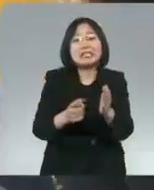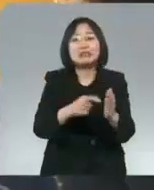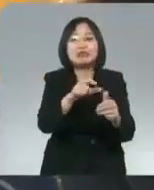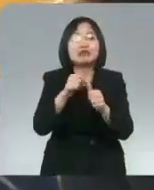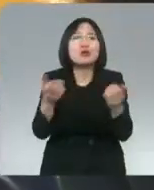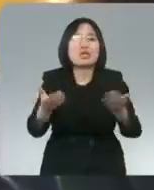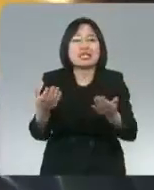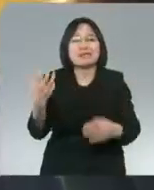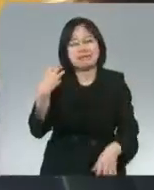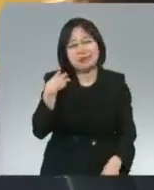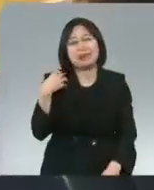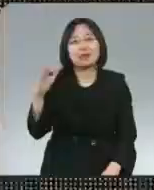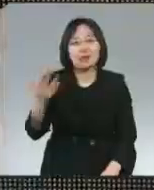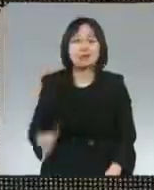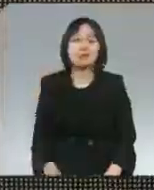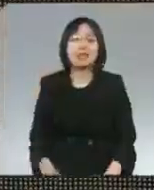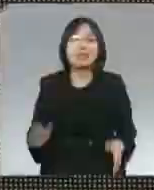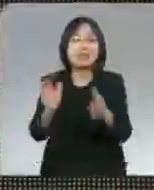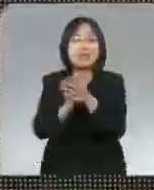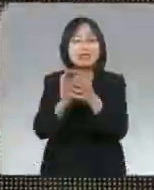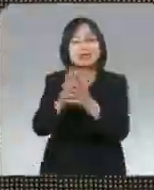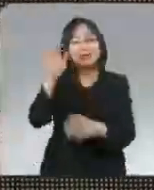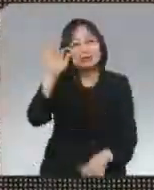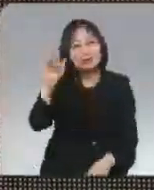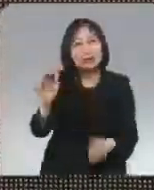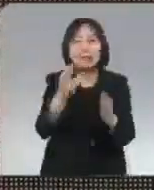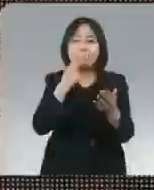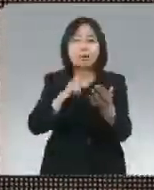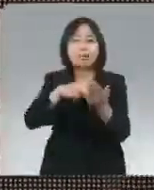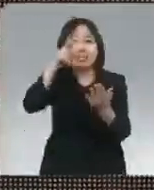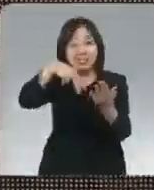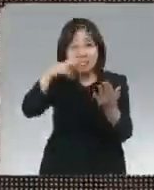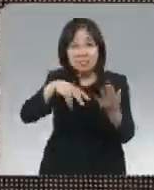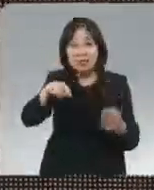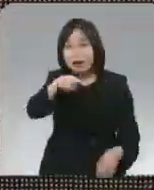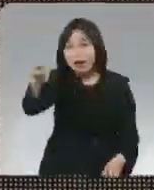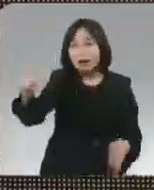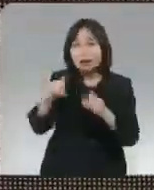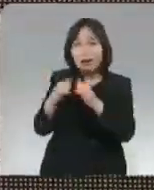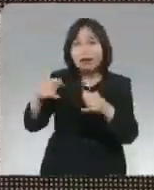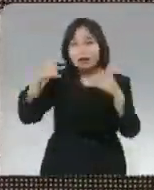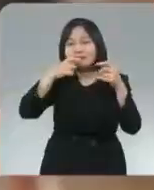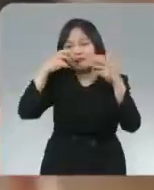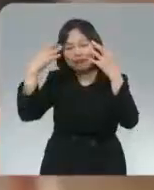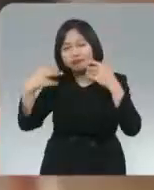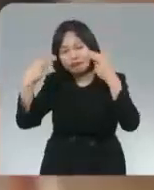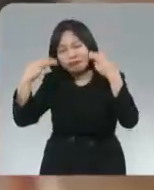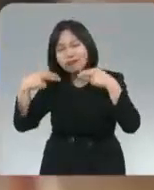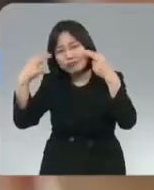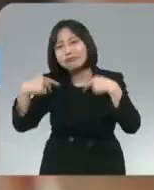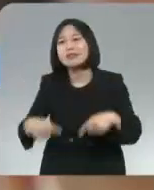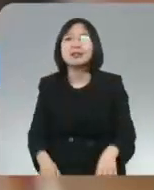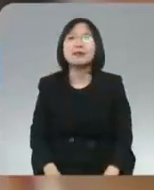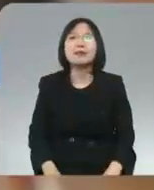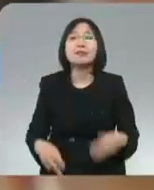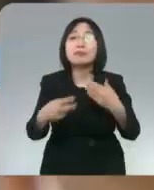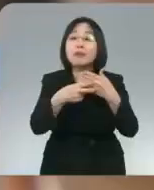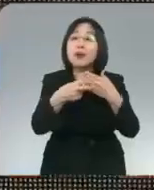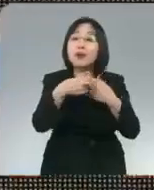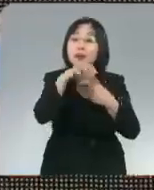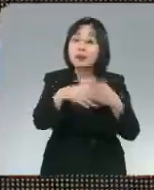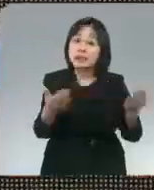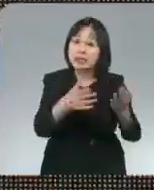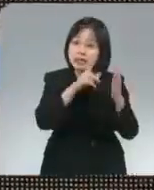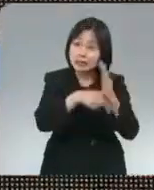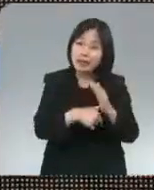2014 vào lúc 3 giờ chiều cùng ngày khi vội các gia đình nạn nhân thiệt mạng trong thảm họa chìm tàu xe hơi và quỹ ngày